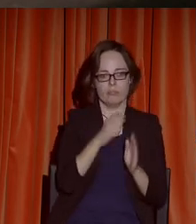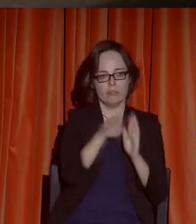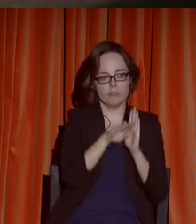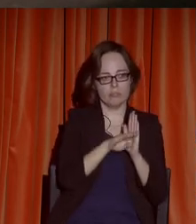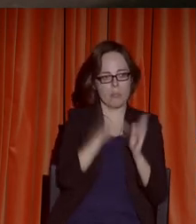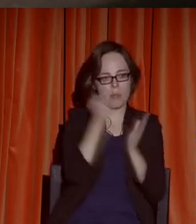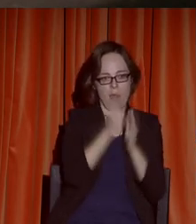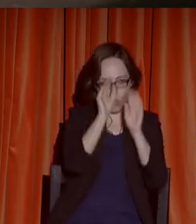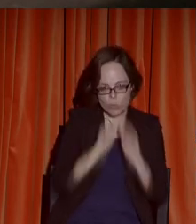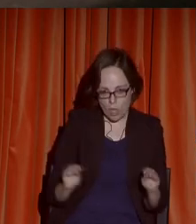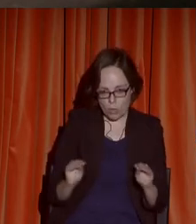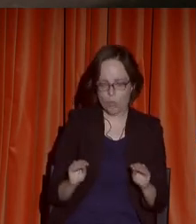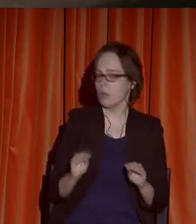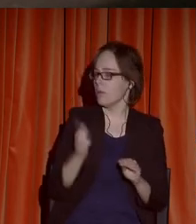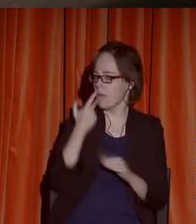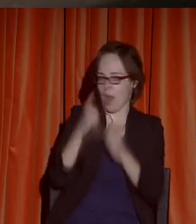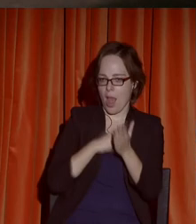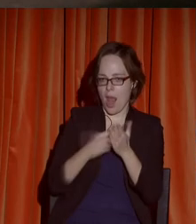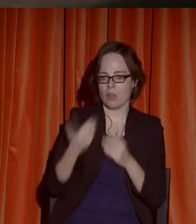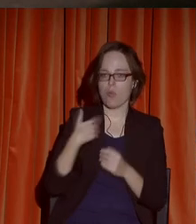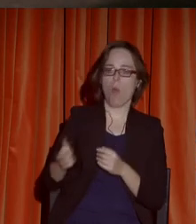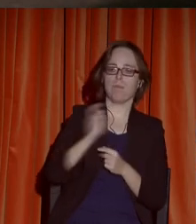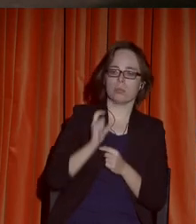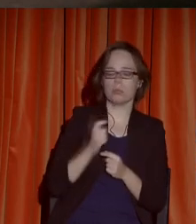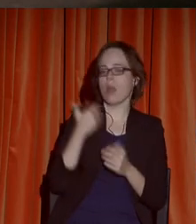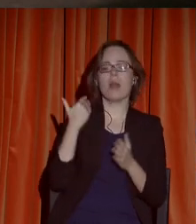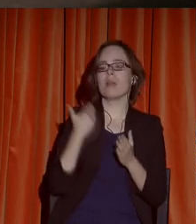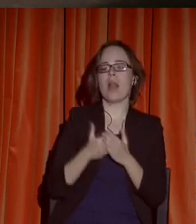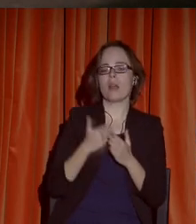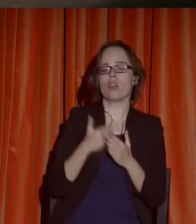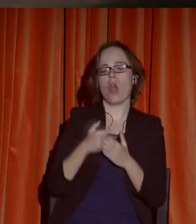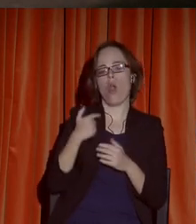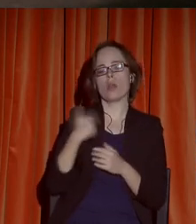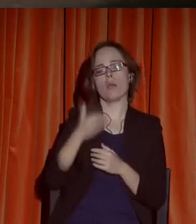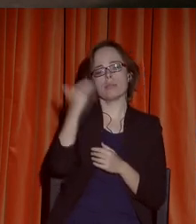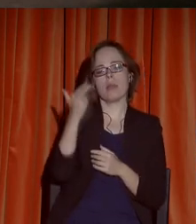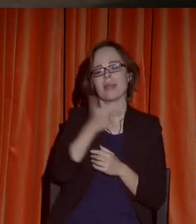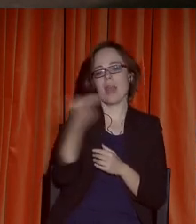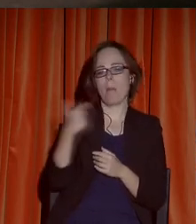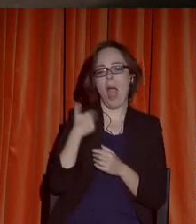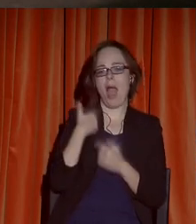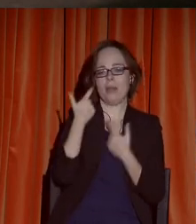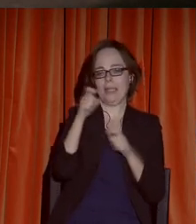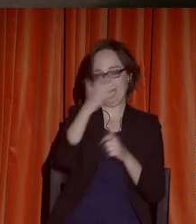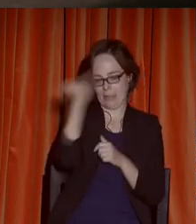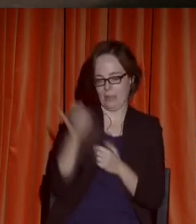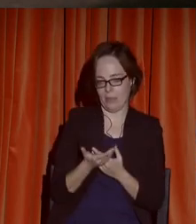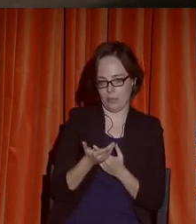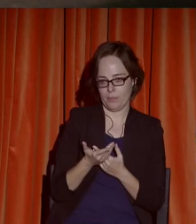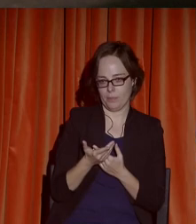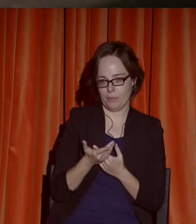prawa, spotykałam się z opinią, ale dlaczego wypowiadasz się na temat, o którym nic nie wiesz?